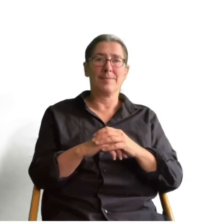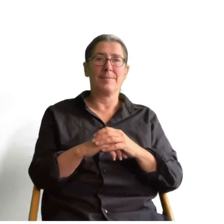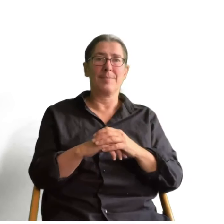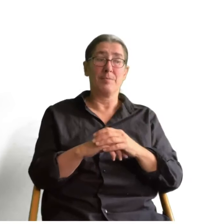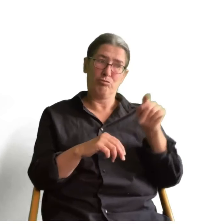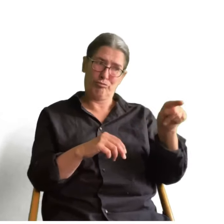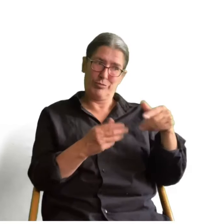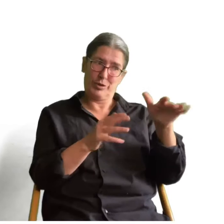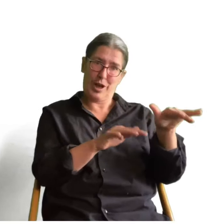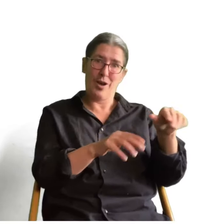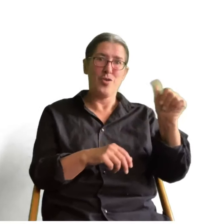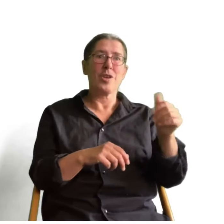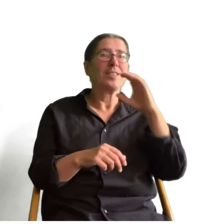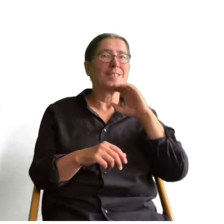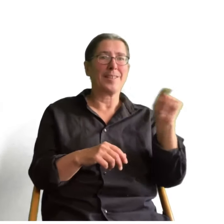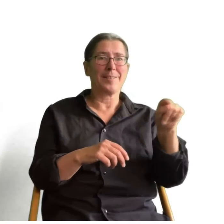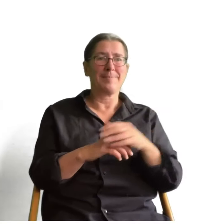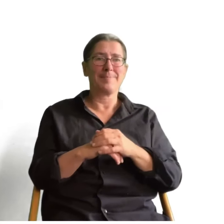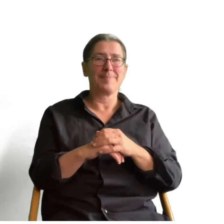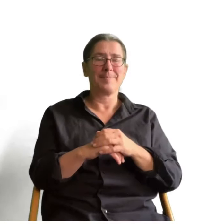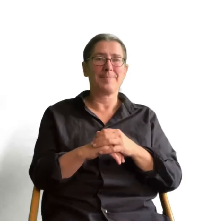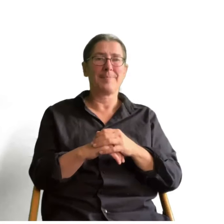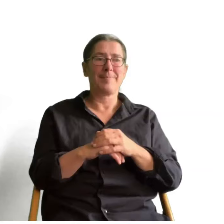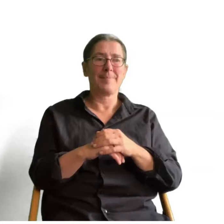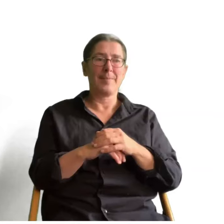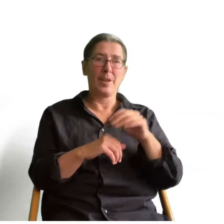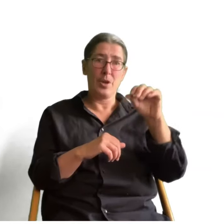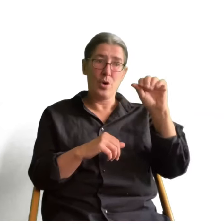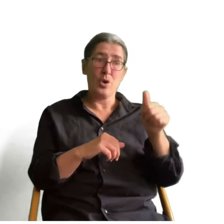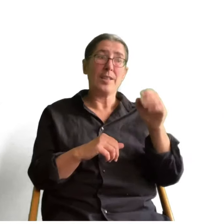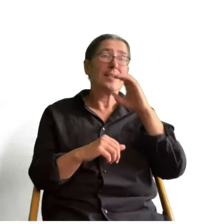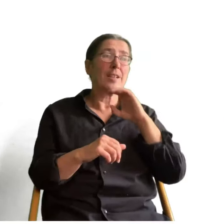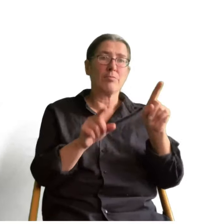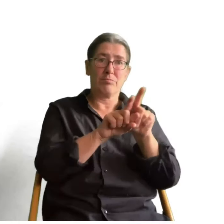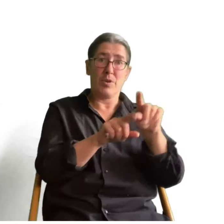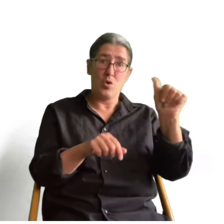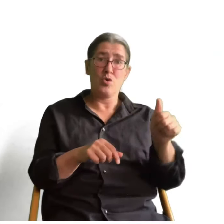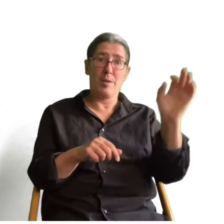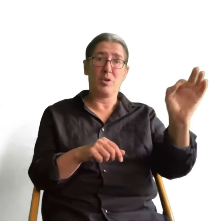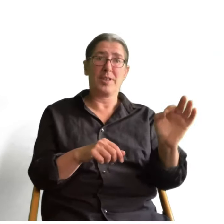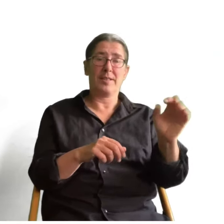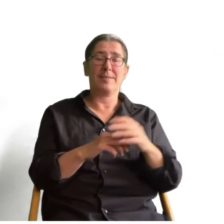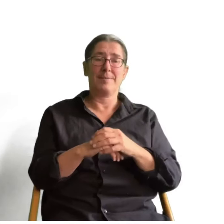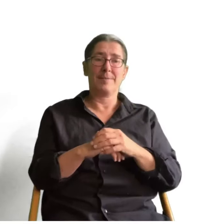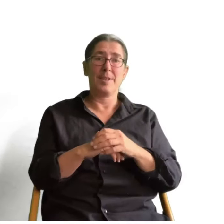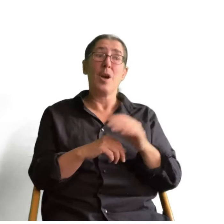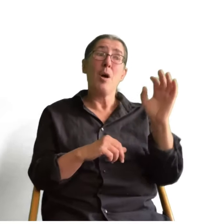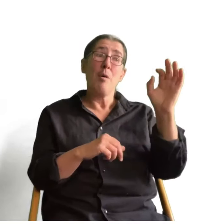sind. So, hier haben wir sie wieder, die 100 Cent. Das heißt, 100 Cent sind 100%.